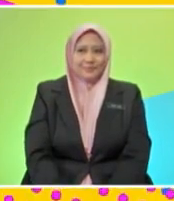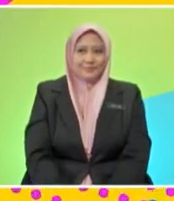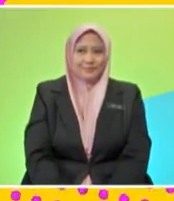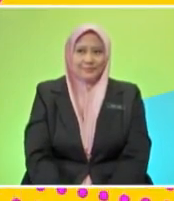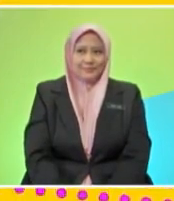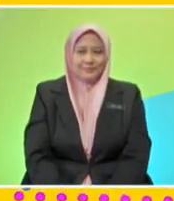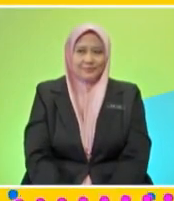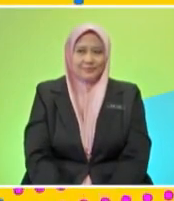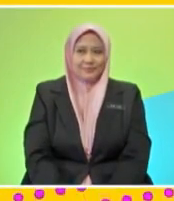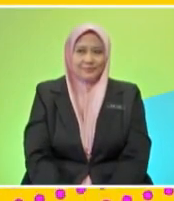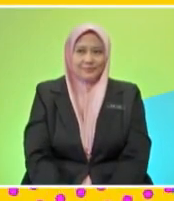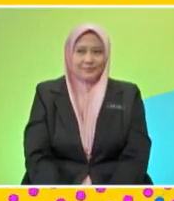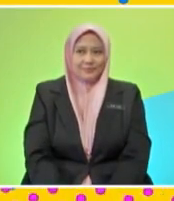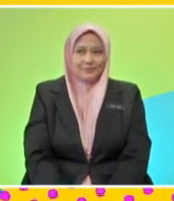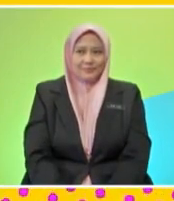Ilana.